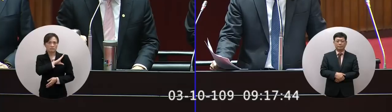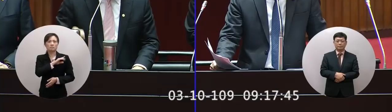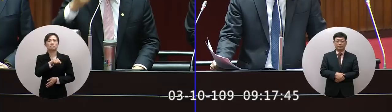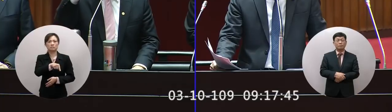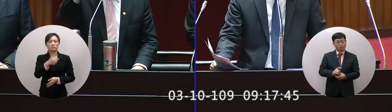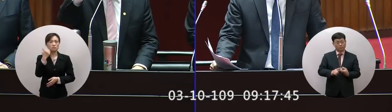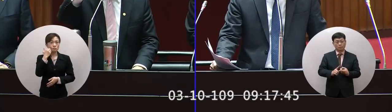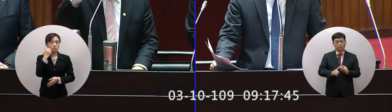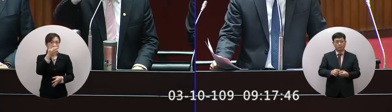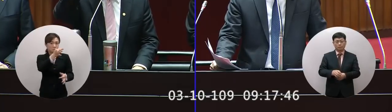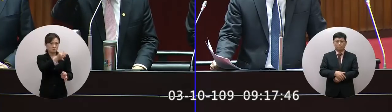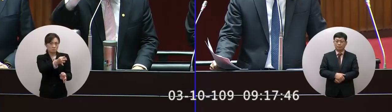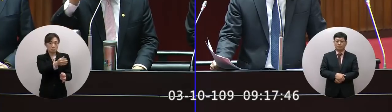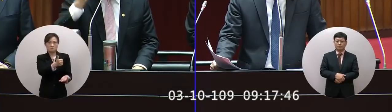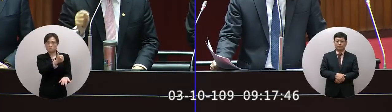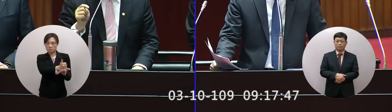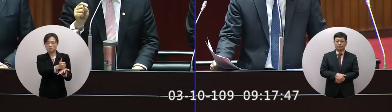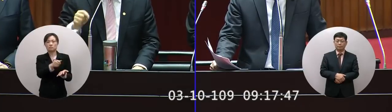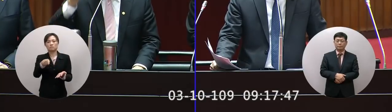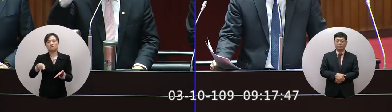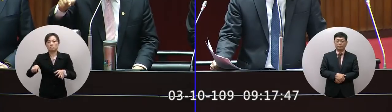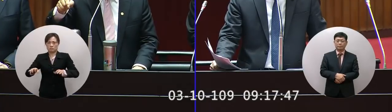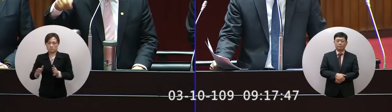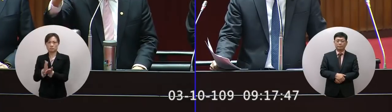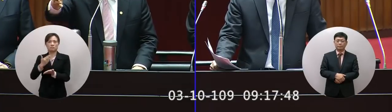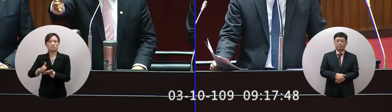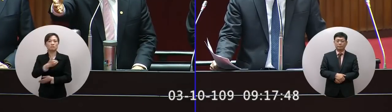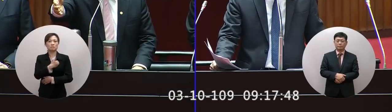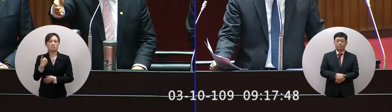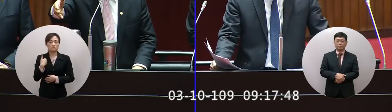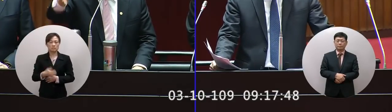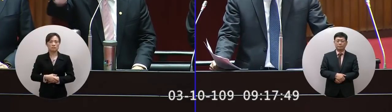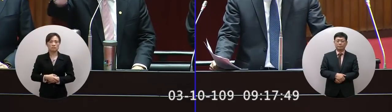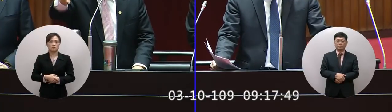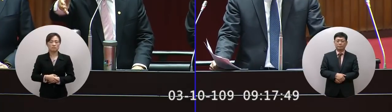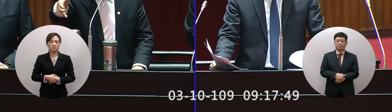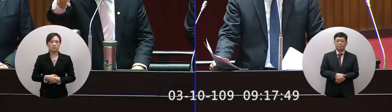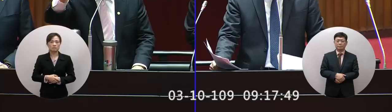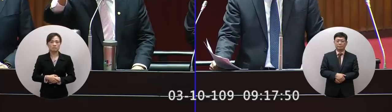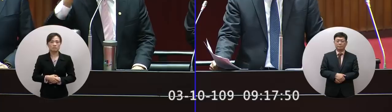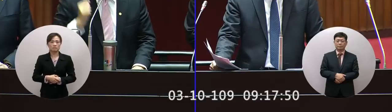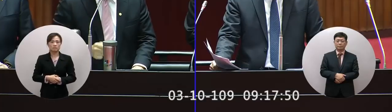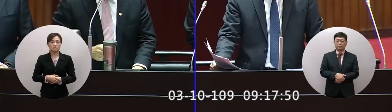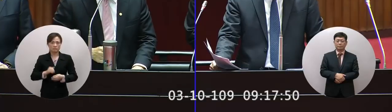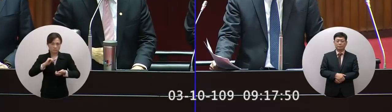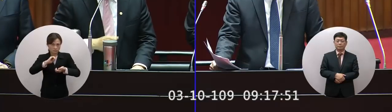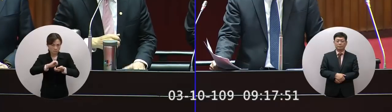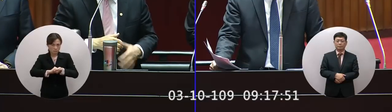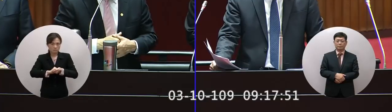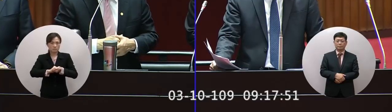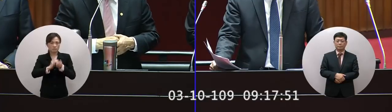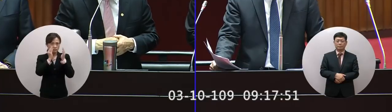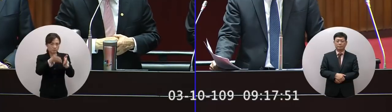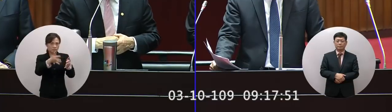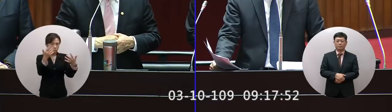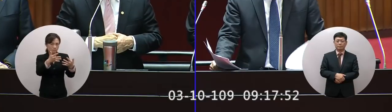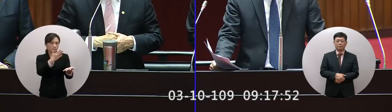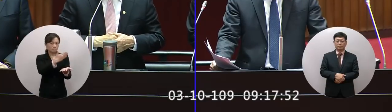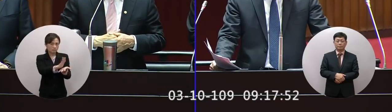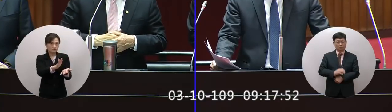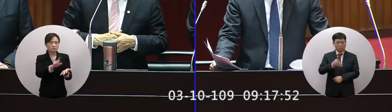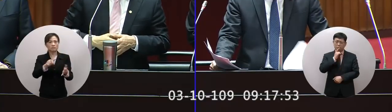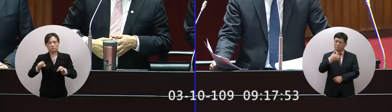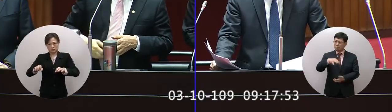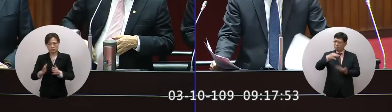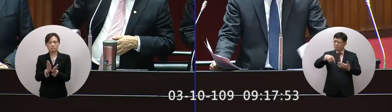影， 对啊， 所以我们第二点就讲立竿见影，就是要对症下药才看得到效果，是这个意思。 但